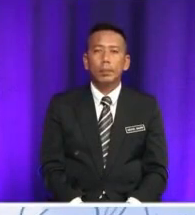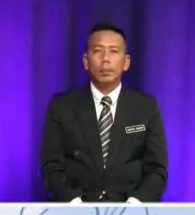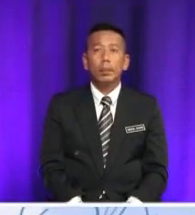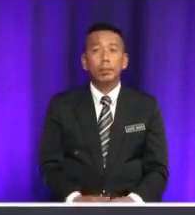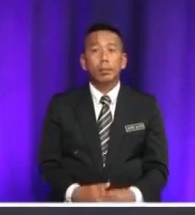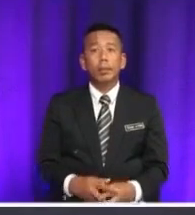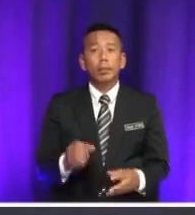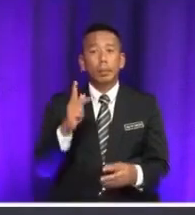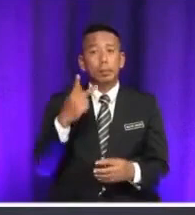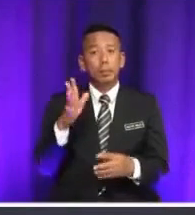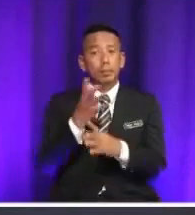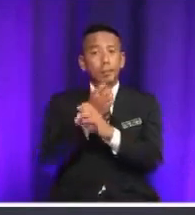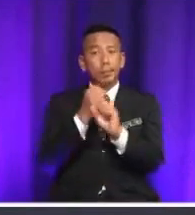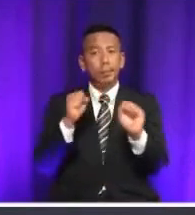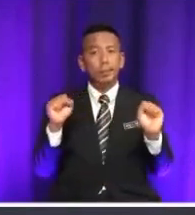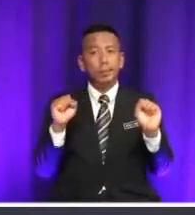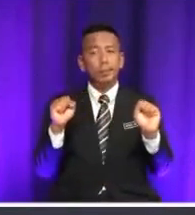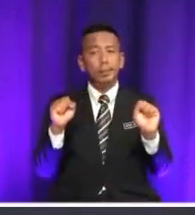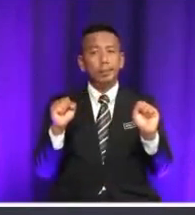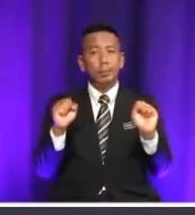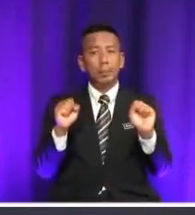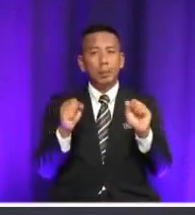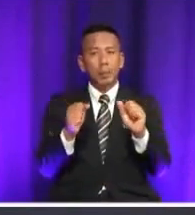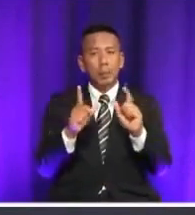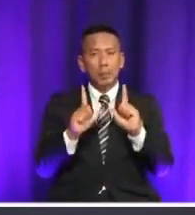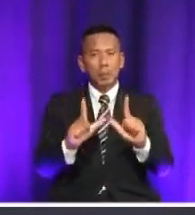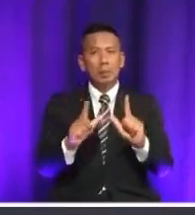oke udah siap lanjutkan